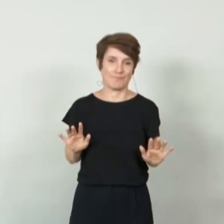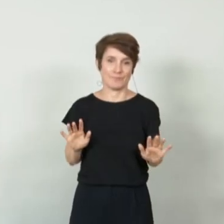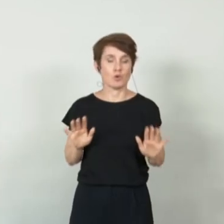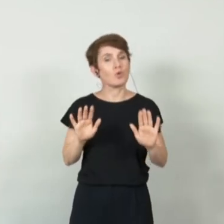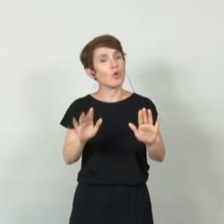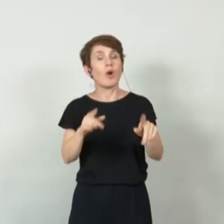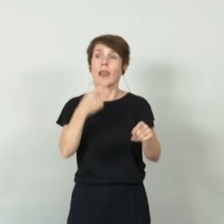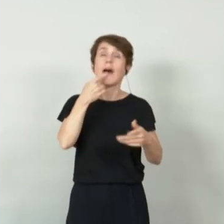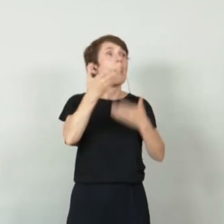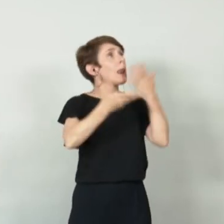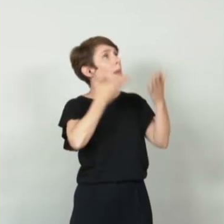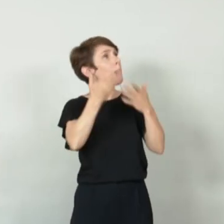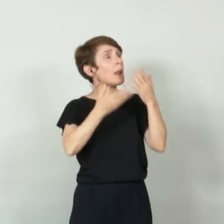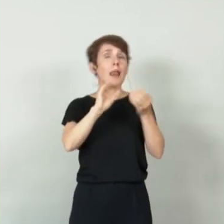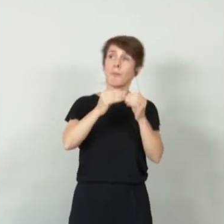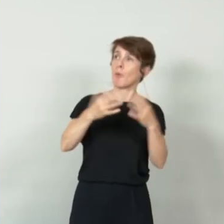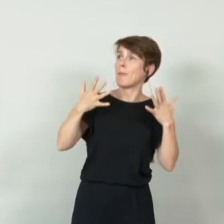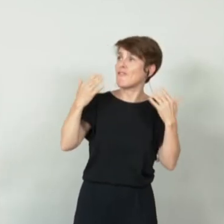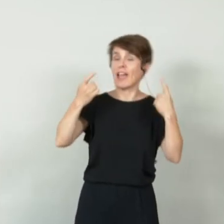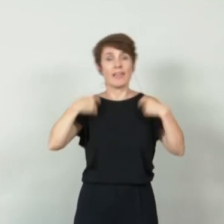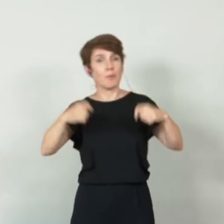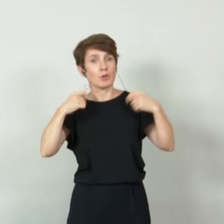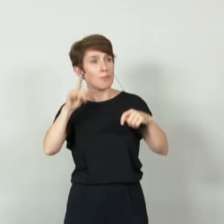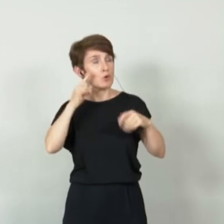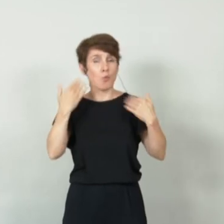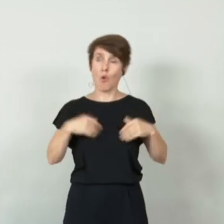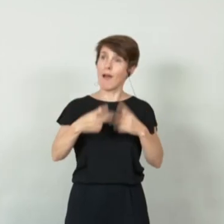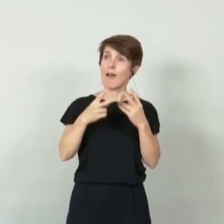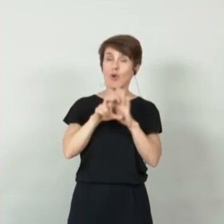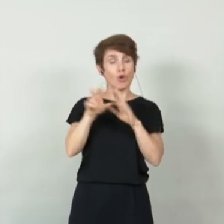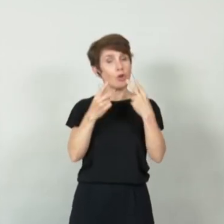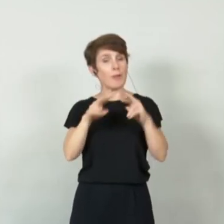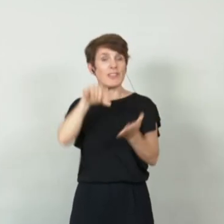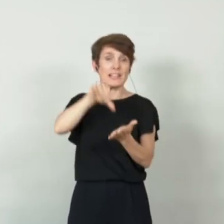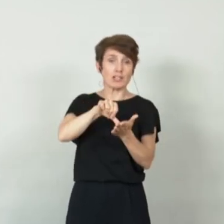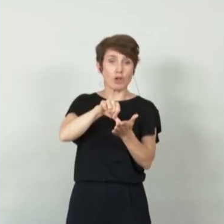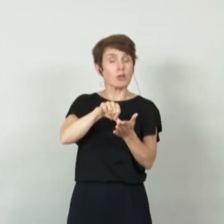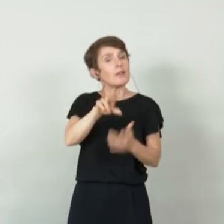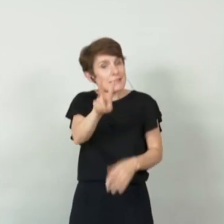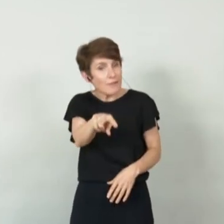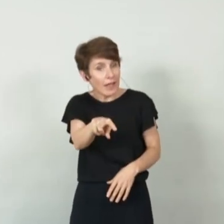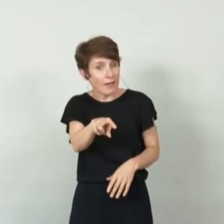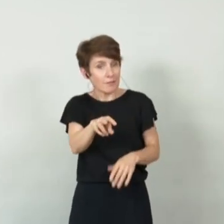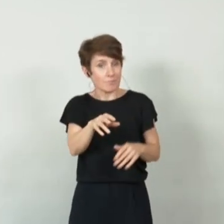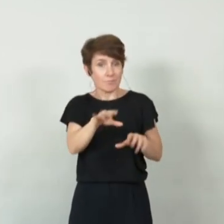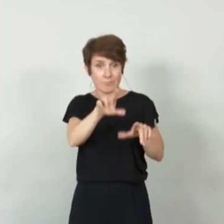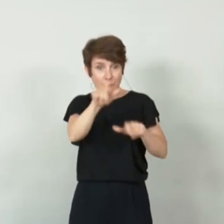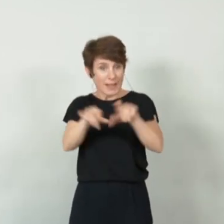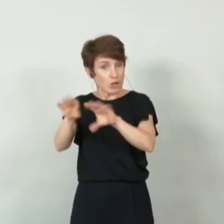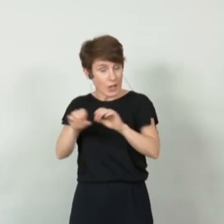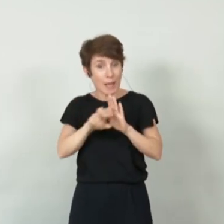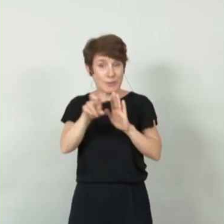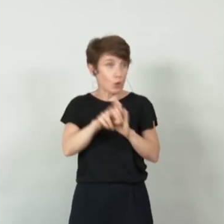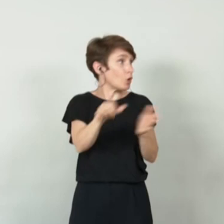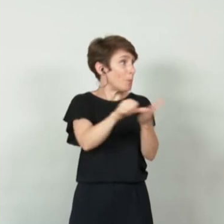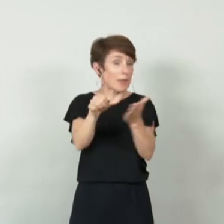simplement comme ça de frais de centralité et c'est vrai que la ville de Grenoble a des frais de centralité qui sont énormes c'est vrai que les Grenoblois payent des équipements alors